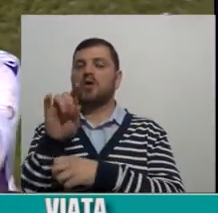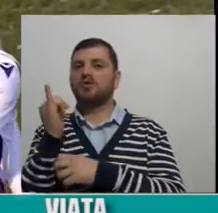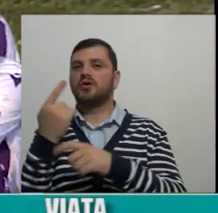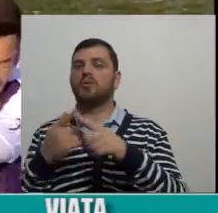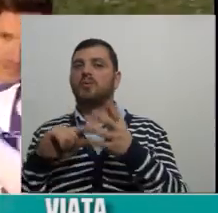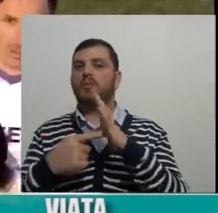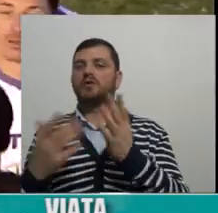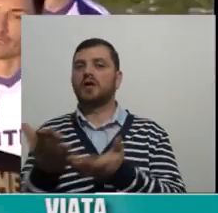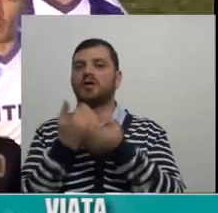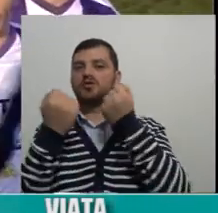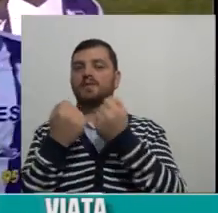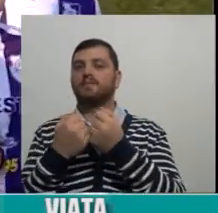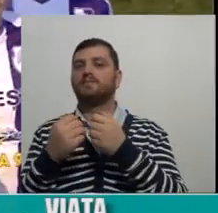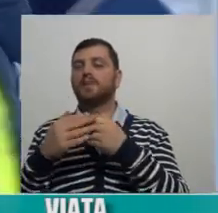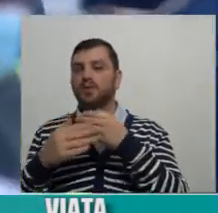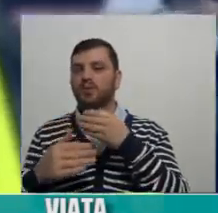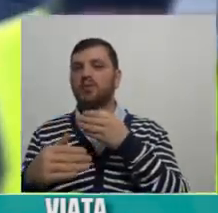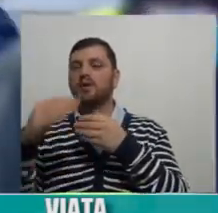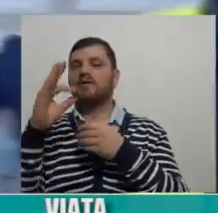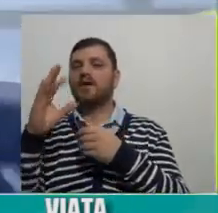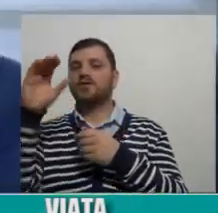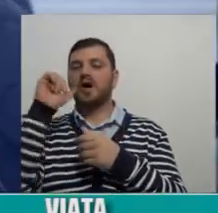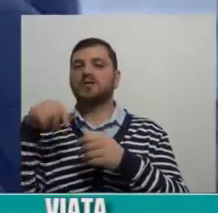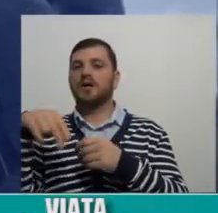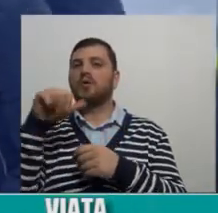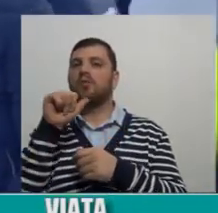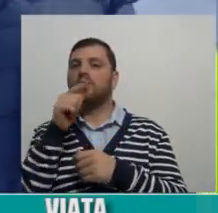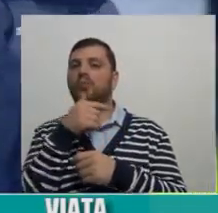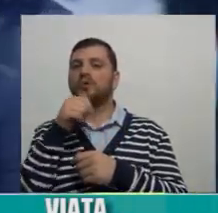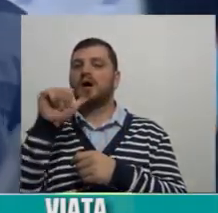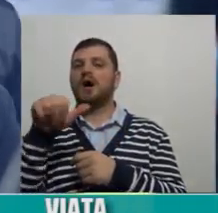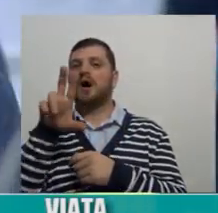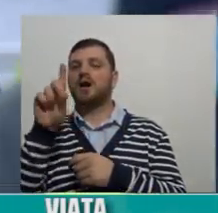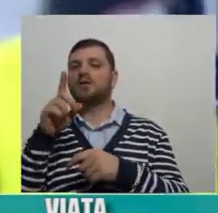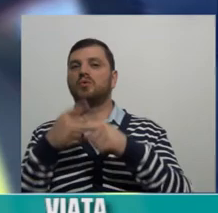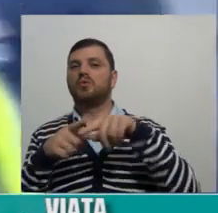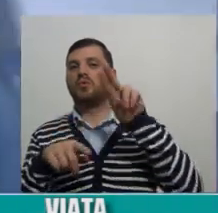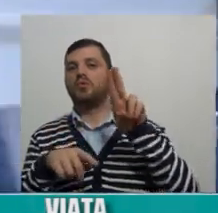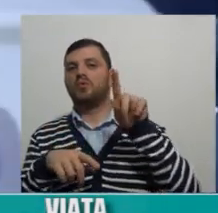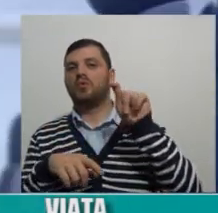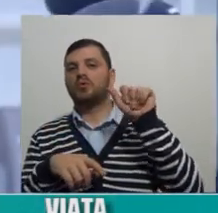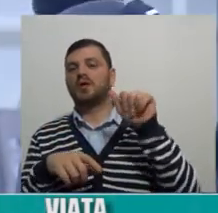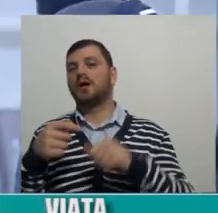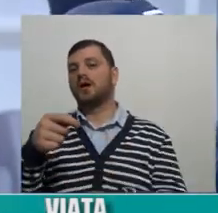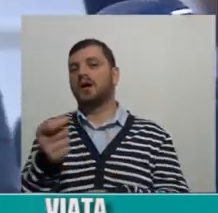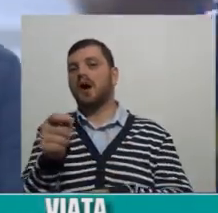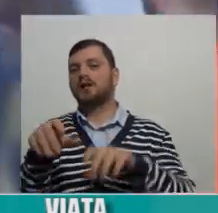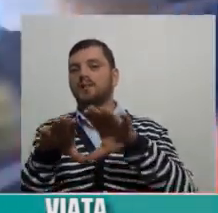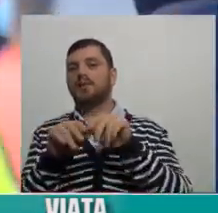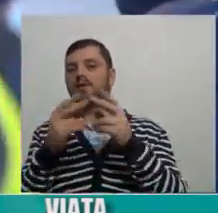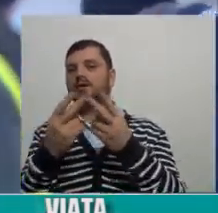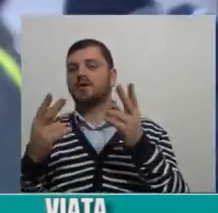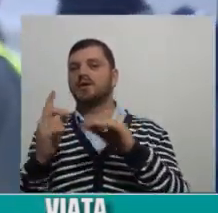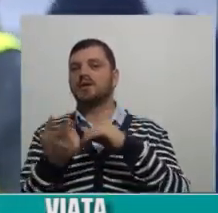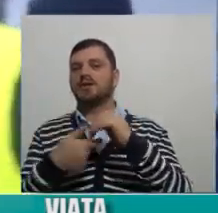multe goluri și cu puncte, bineînțeles. În etapa următoare, FC Argeș merge la Arad pentru duelul cu UTA, în timp ce Gaz Metan